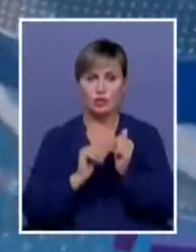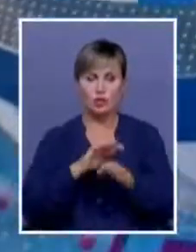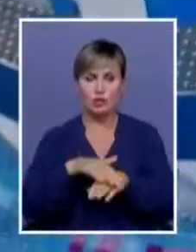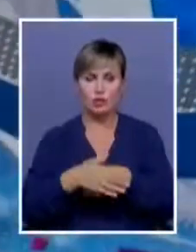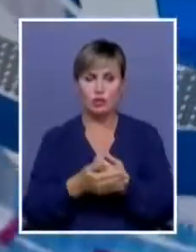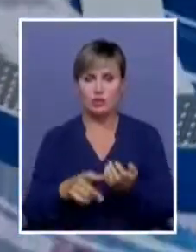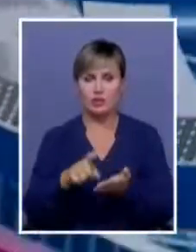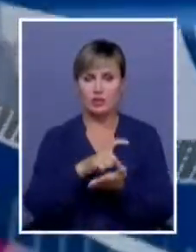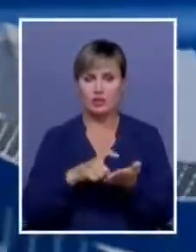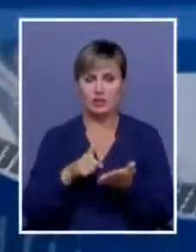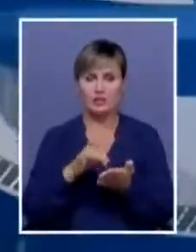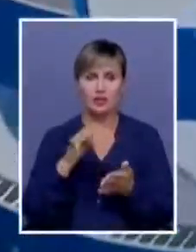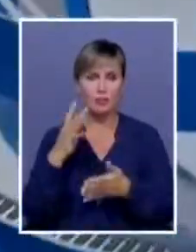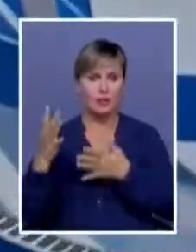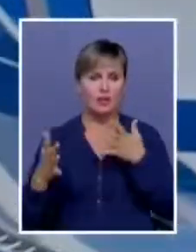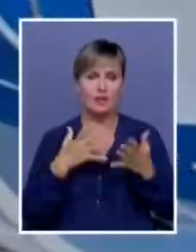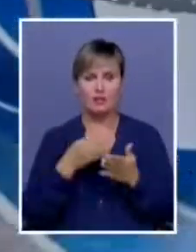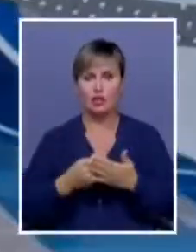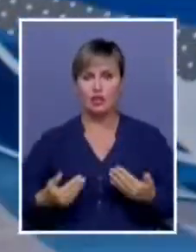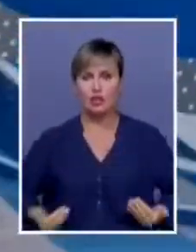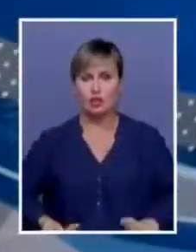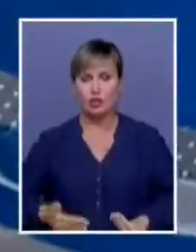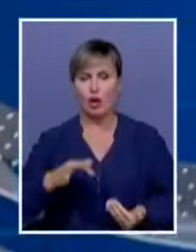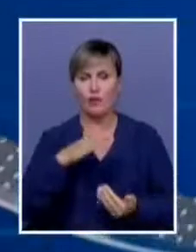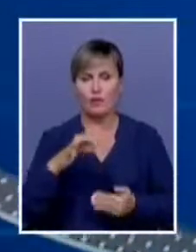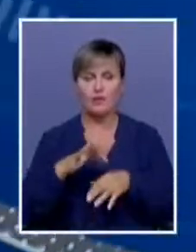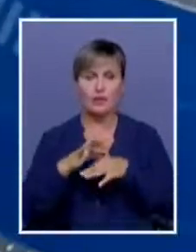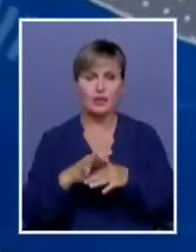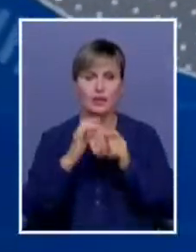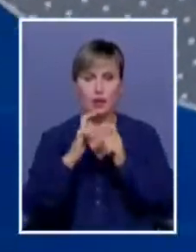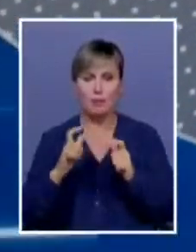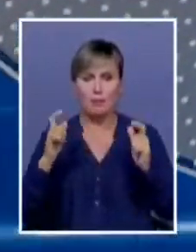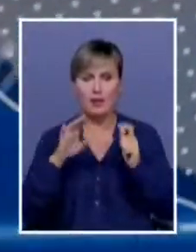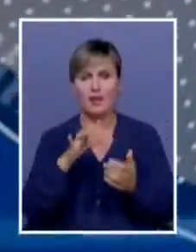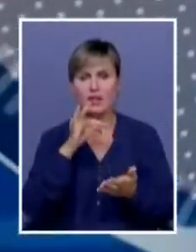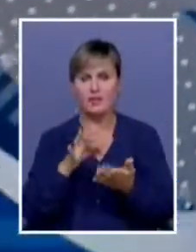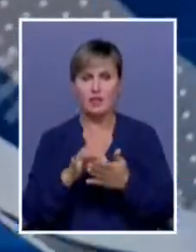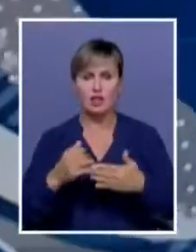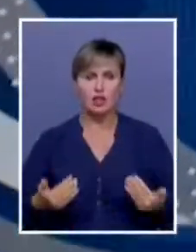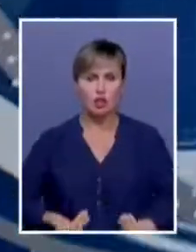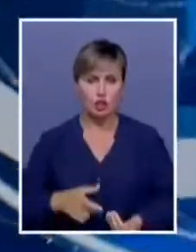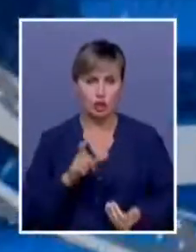руки, дезинфицировать и проветривать свое жилье и офисы. Носите маску, ведь вы в ответе за жизни